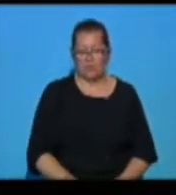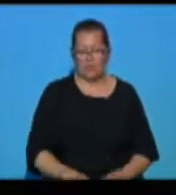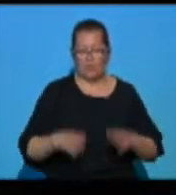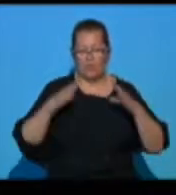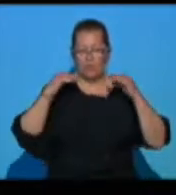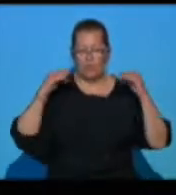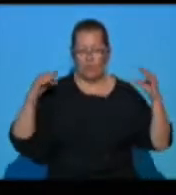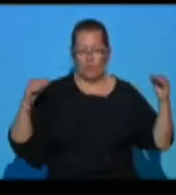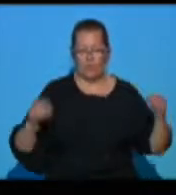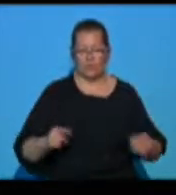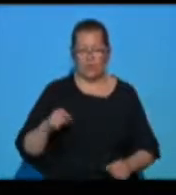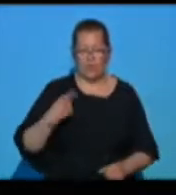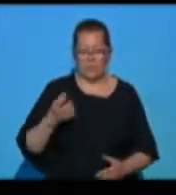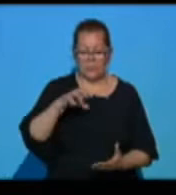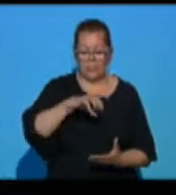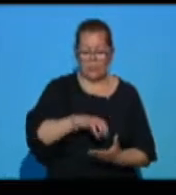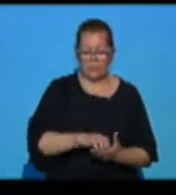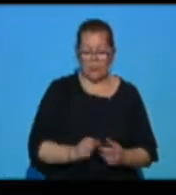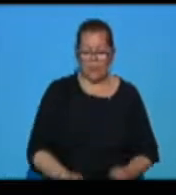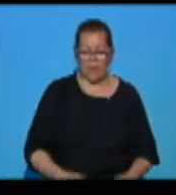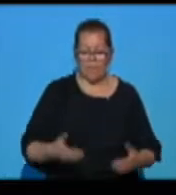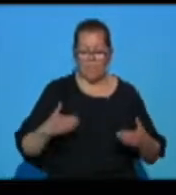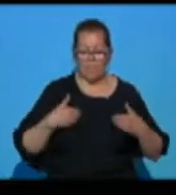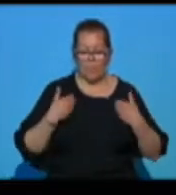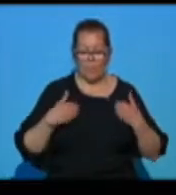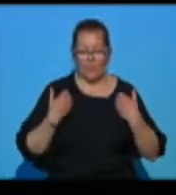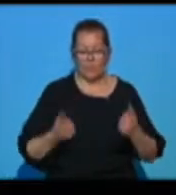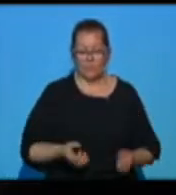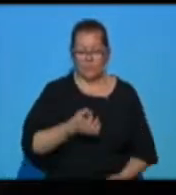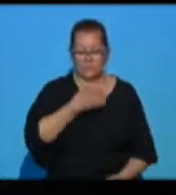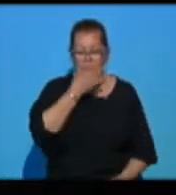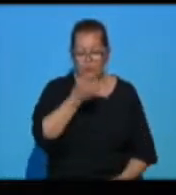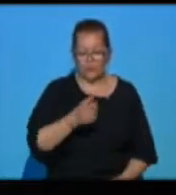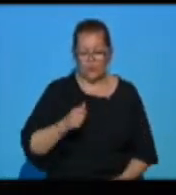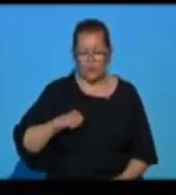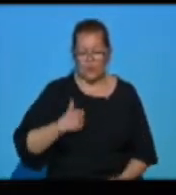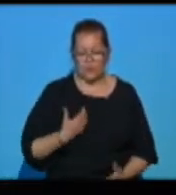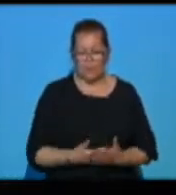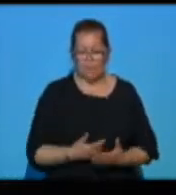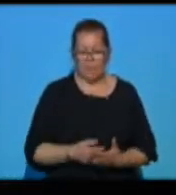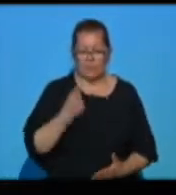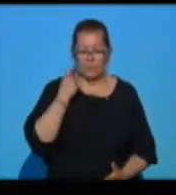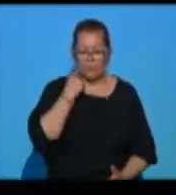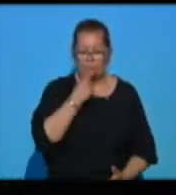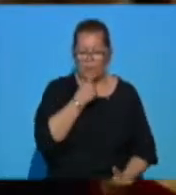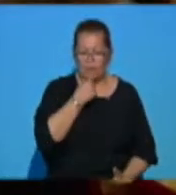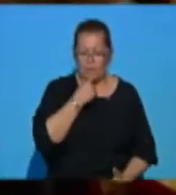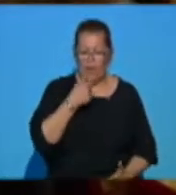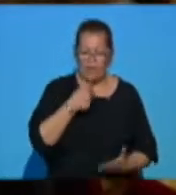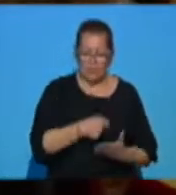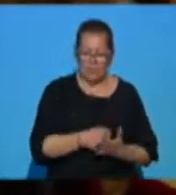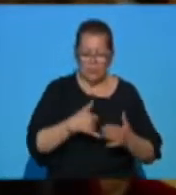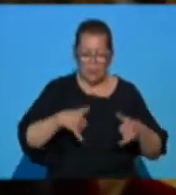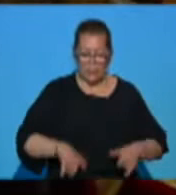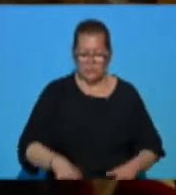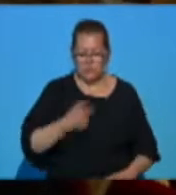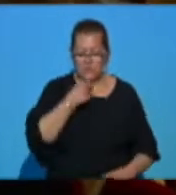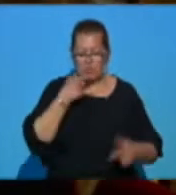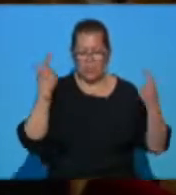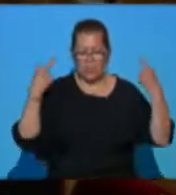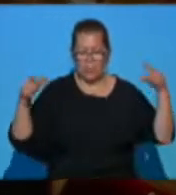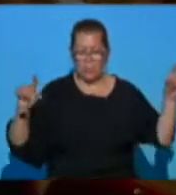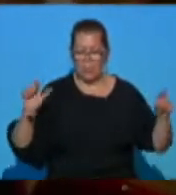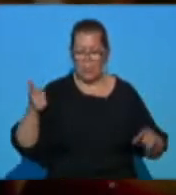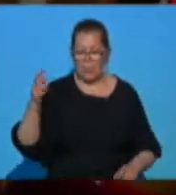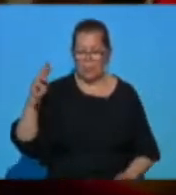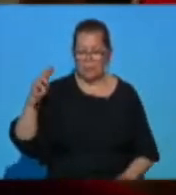foarte multe alte zone, mă bucur, de exemplu, și vreau să spun, este pentru prima oară când finanțăm anul ăsta festivalul Art